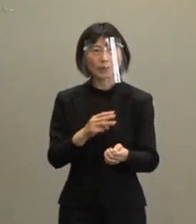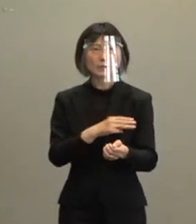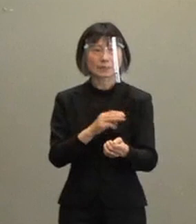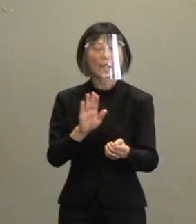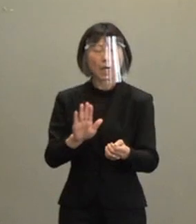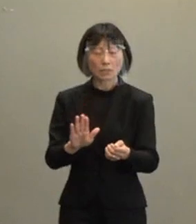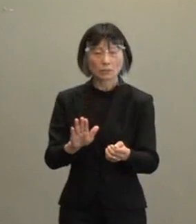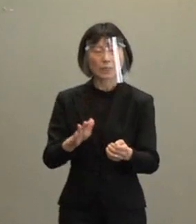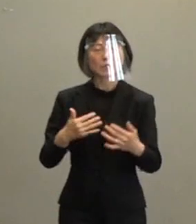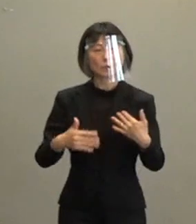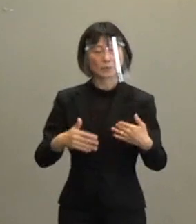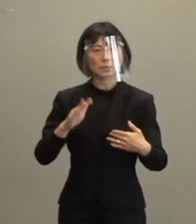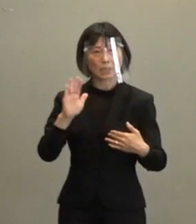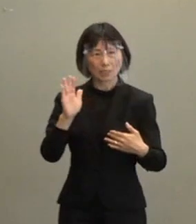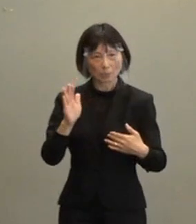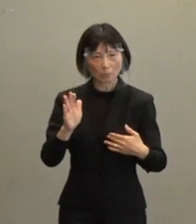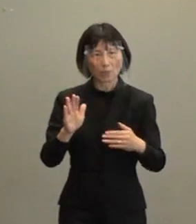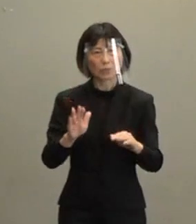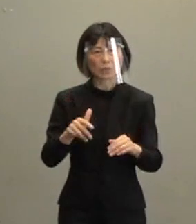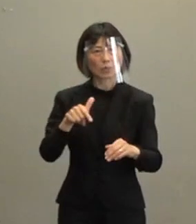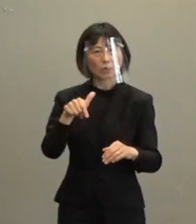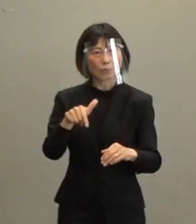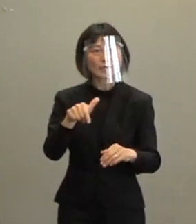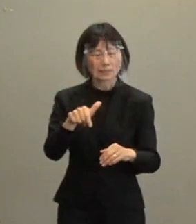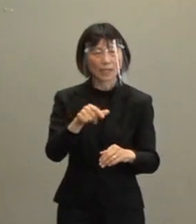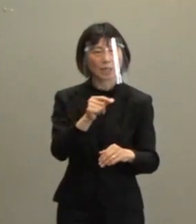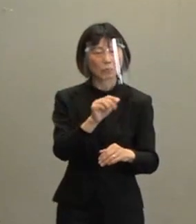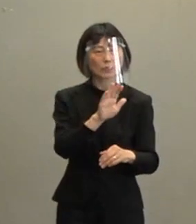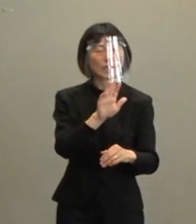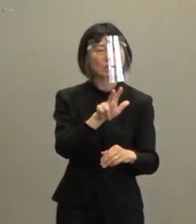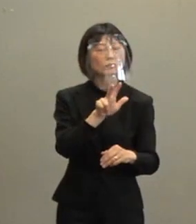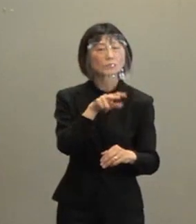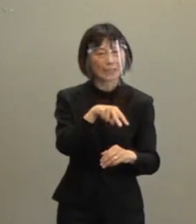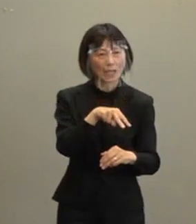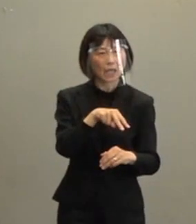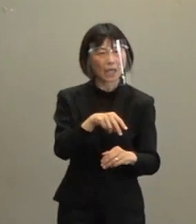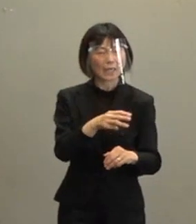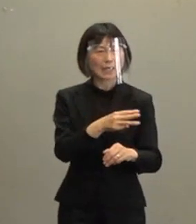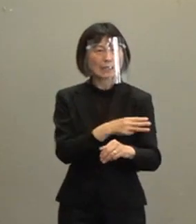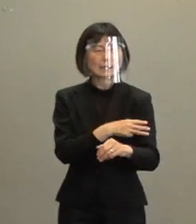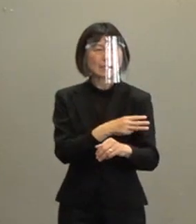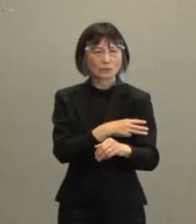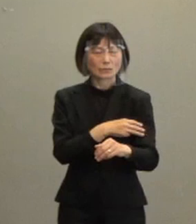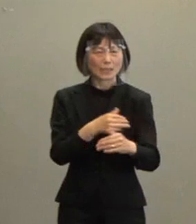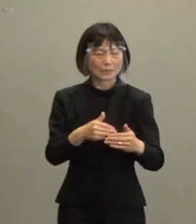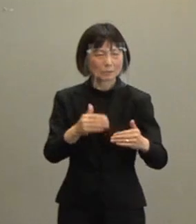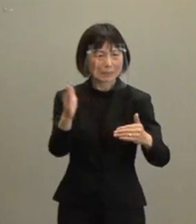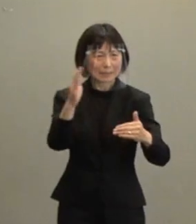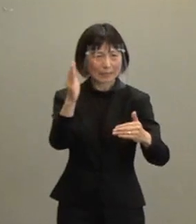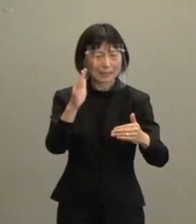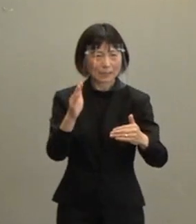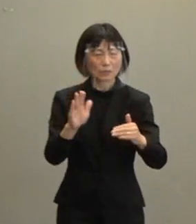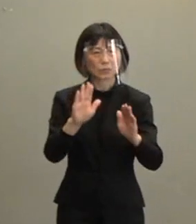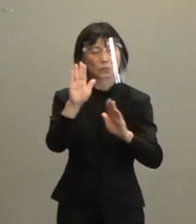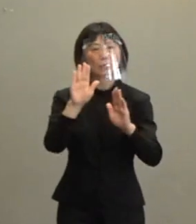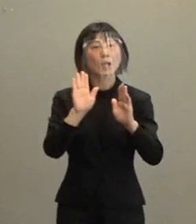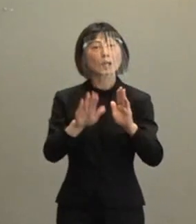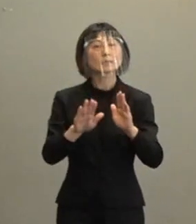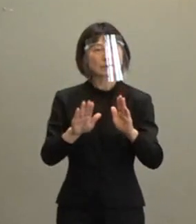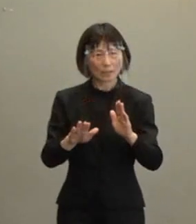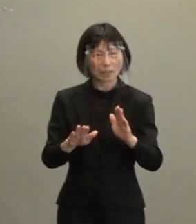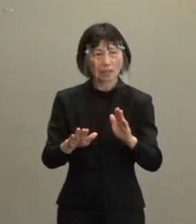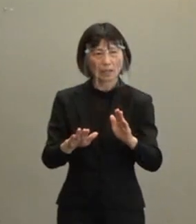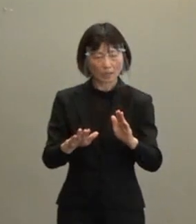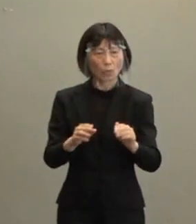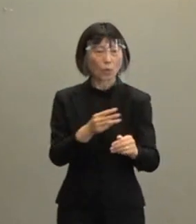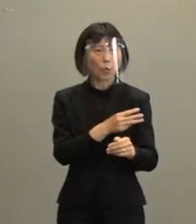が、現状のファイザーであってモデルナであったり、なかなか接種が進まないという現状があった上で、このワクチンの廃棄